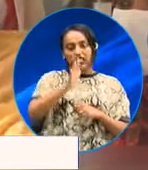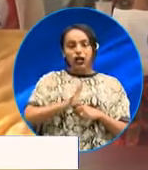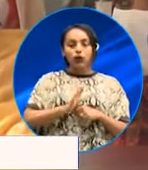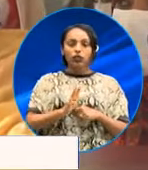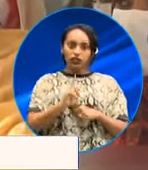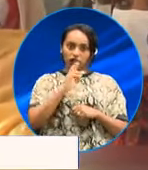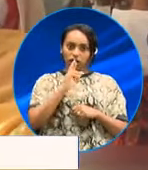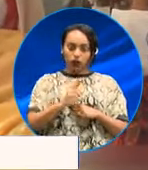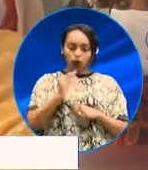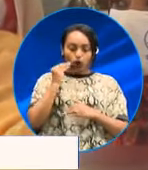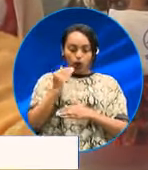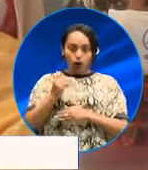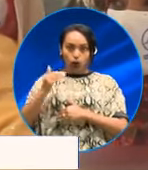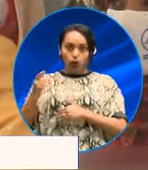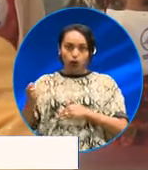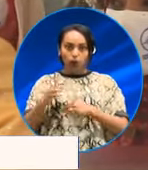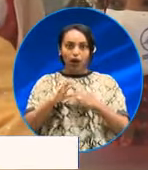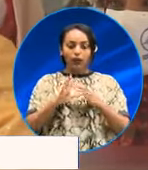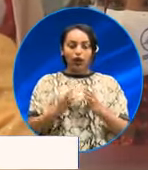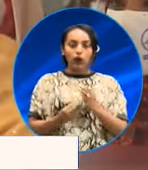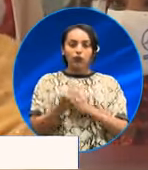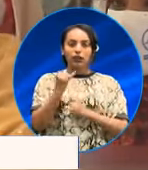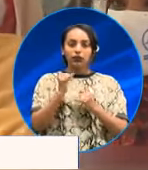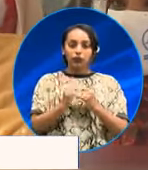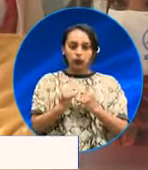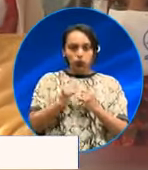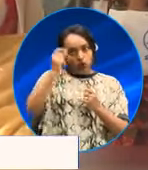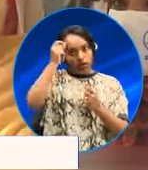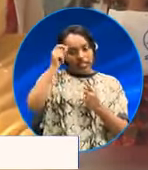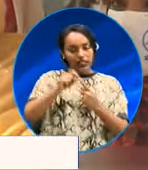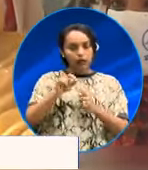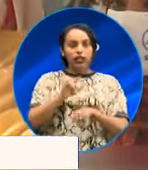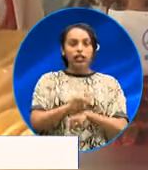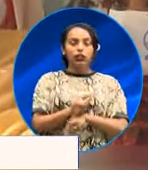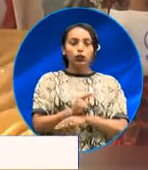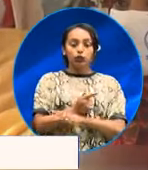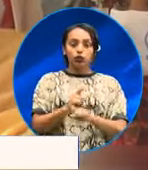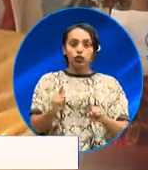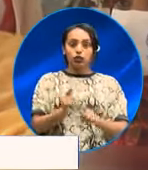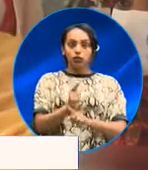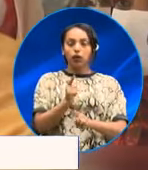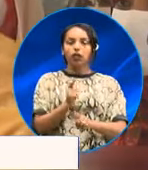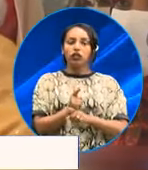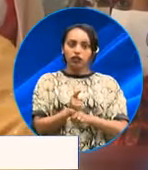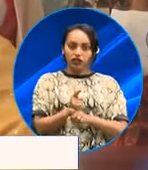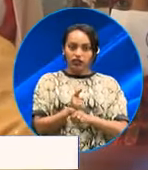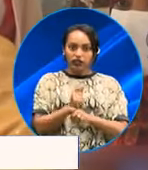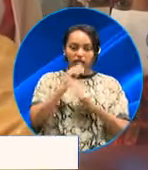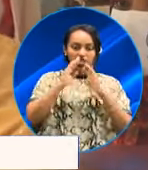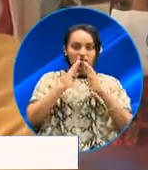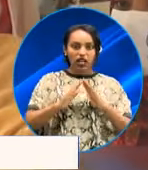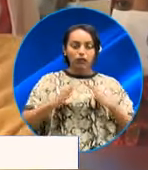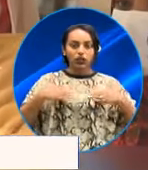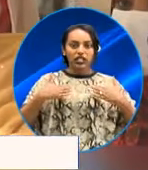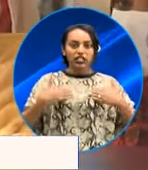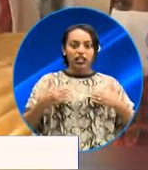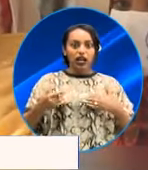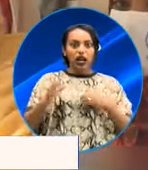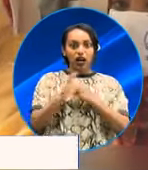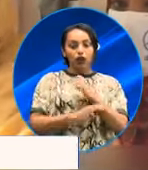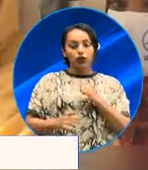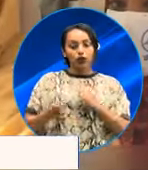ነው። የኢኮኖሚ ሆነ የማህበራዊ ልማት የመጨረሻ ግብ የዜጎችን ነጻነት ማረጋገጥ፣ ሰላማዊና ደስተኛ